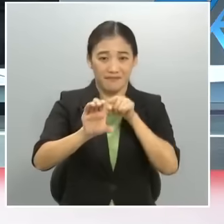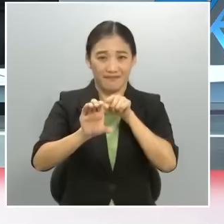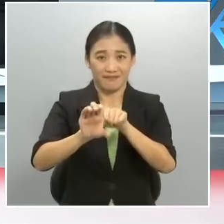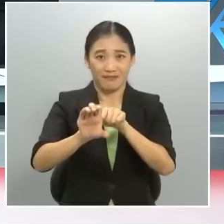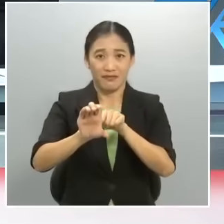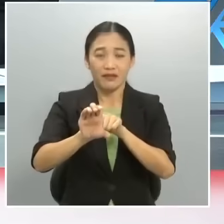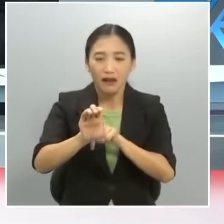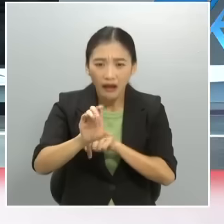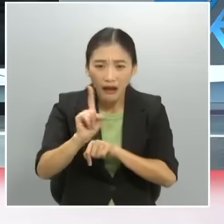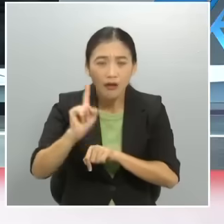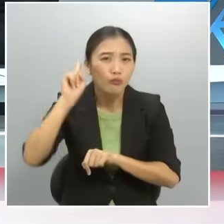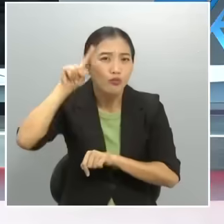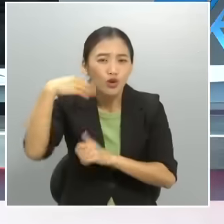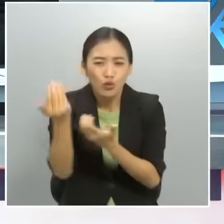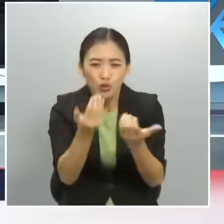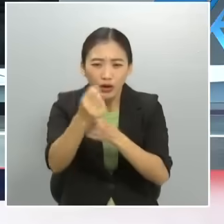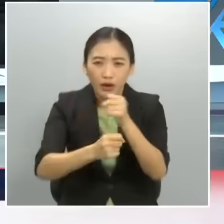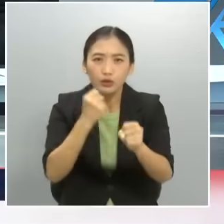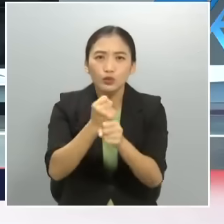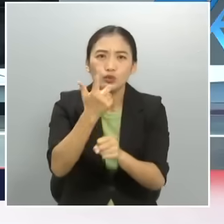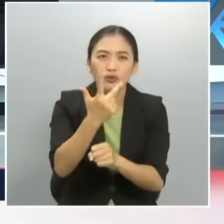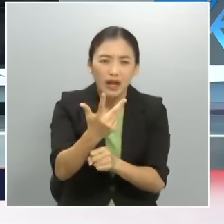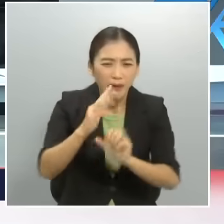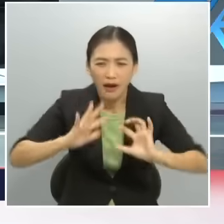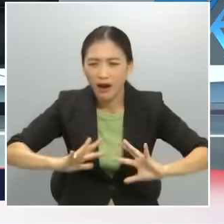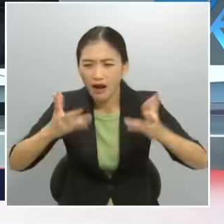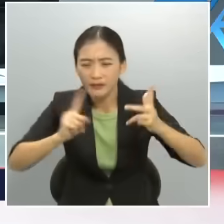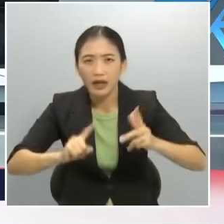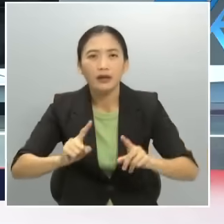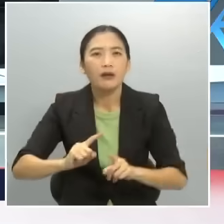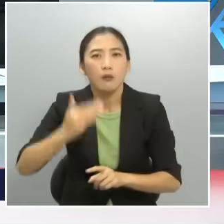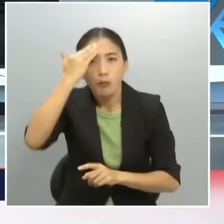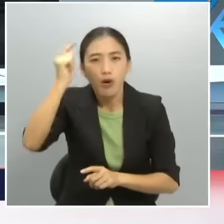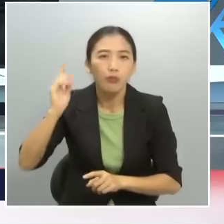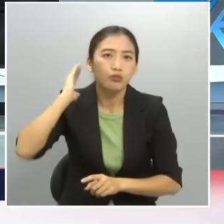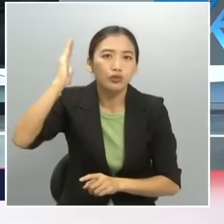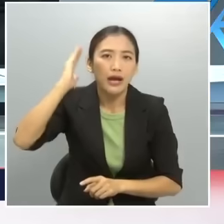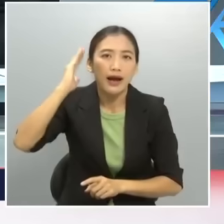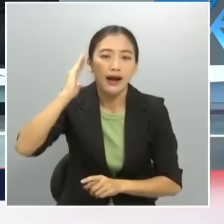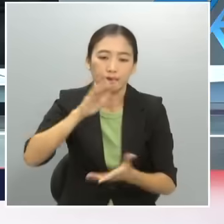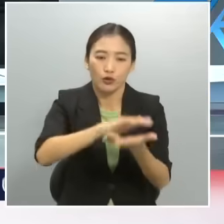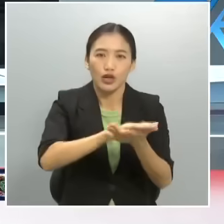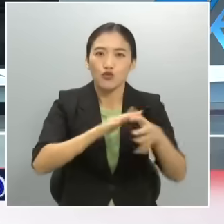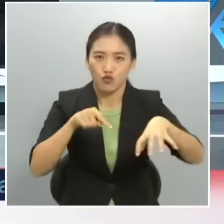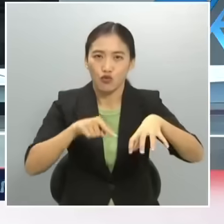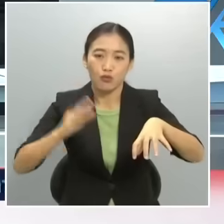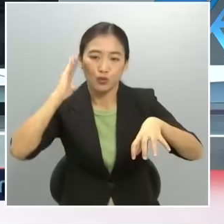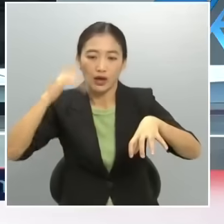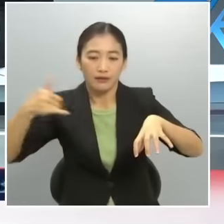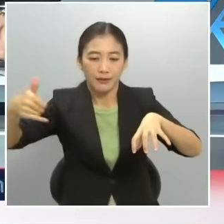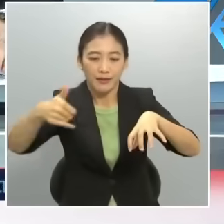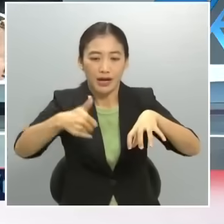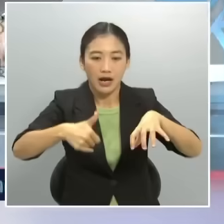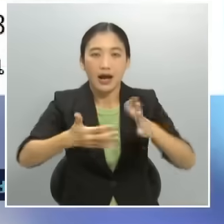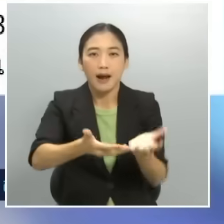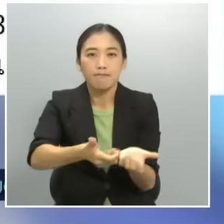ลังจากนั้นก็ติดตามตัวไม่ได้อะค่ะล่าสุดตอนนี้เจอตัวน้องแล้วนะคะแต่ว่าผู้ชายที่เป็นคนพาน้องออกจากโรงเรียนเนี่ย